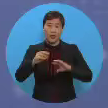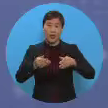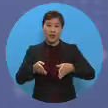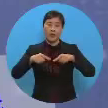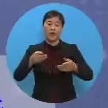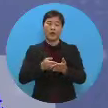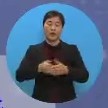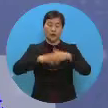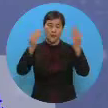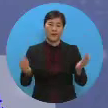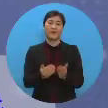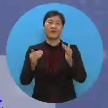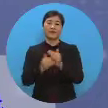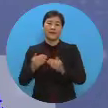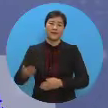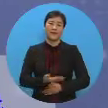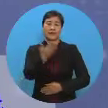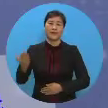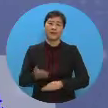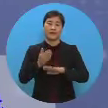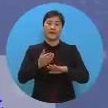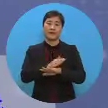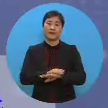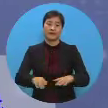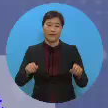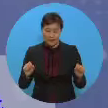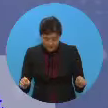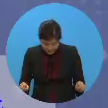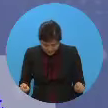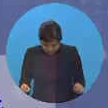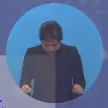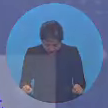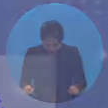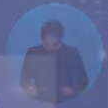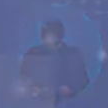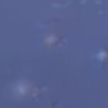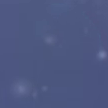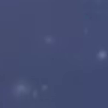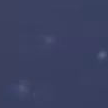생명의 땅 으뜸 전남 도정뉴스 여기서 마칩니다. 함께해 주신 여러분 고맙습니다.